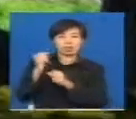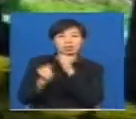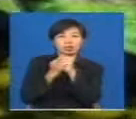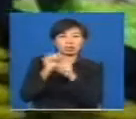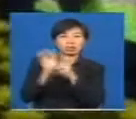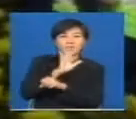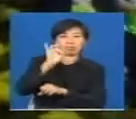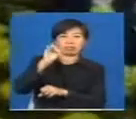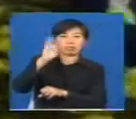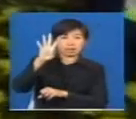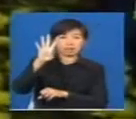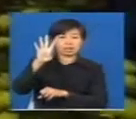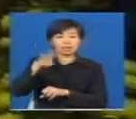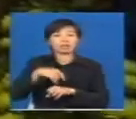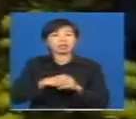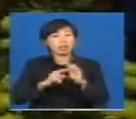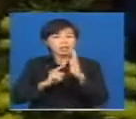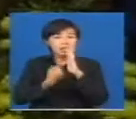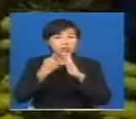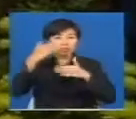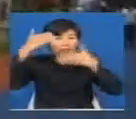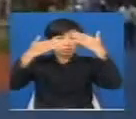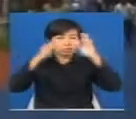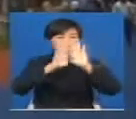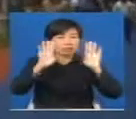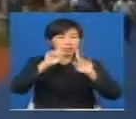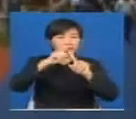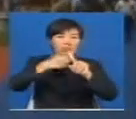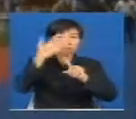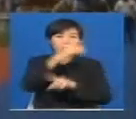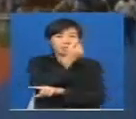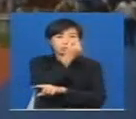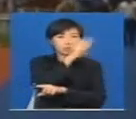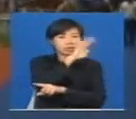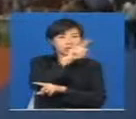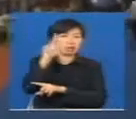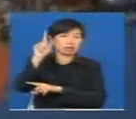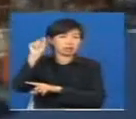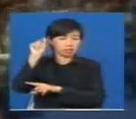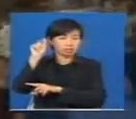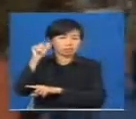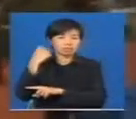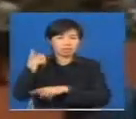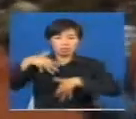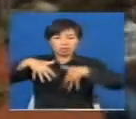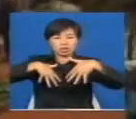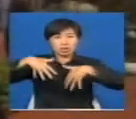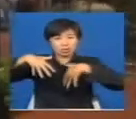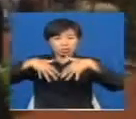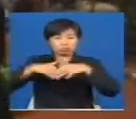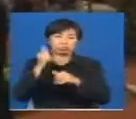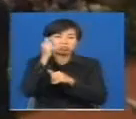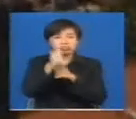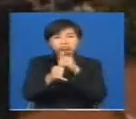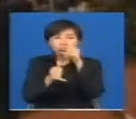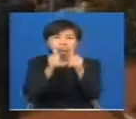าที่เปิดให้เข้าชมตั้งแต่วันที่14ถึง20พฤษภาคมโดยได้รับความสนใจจากพี่น้องประชาชนร